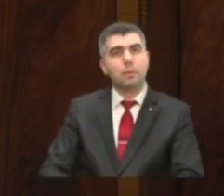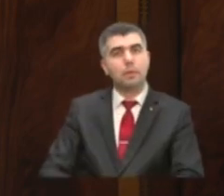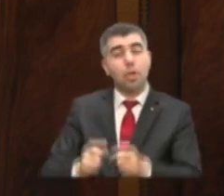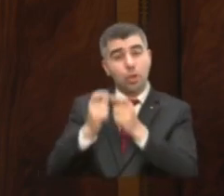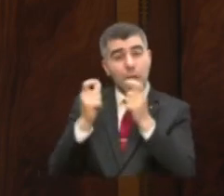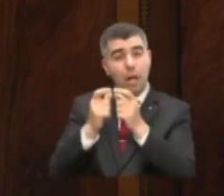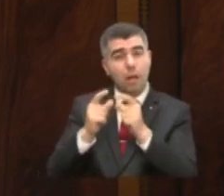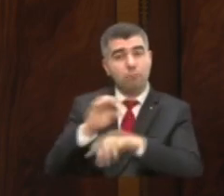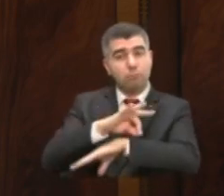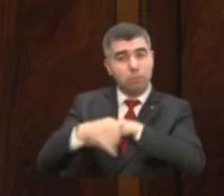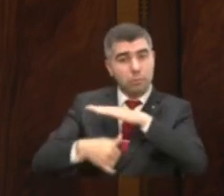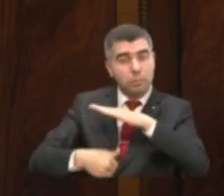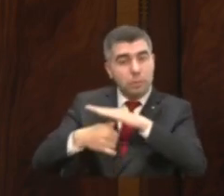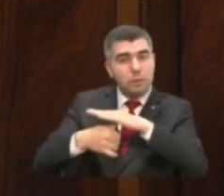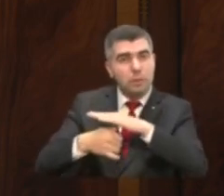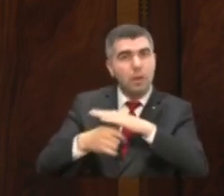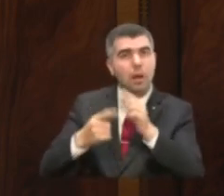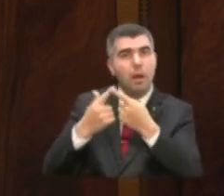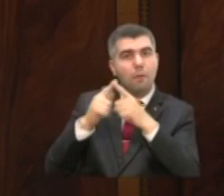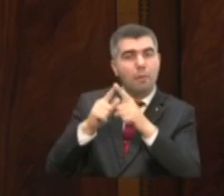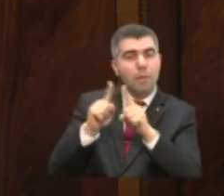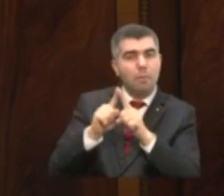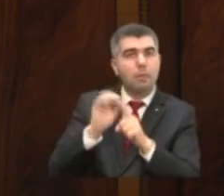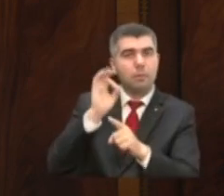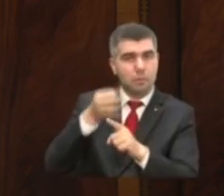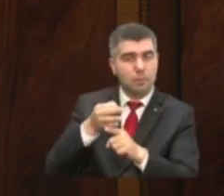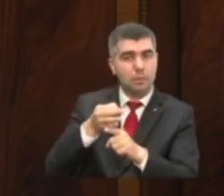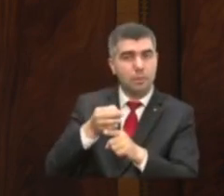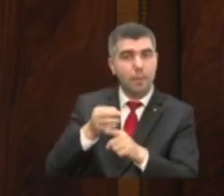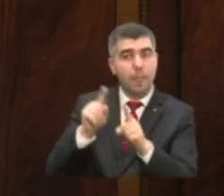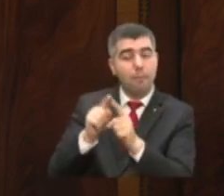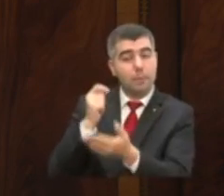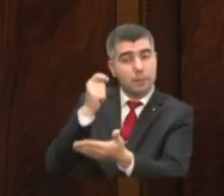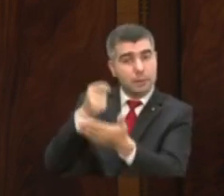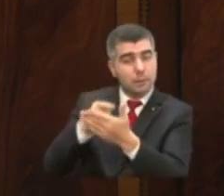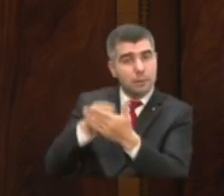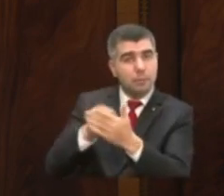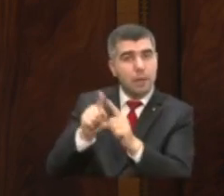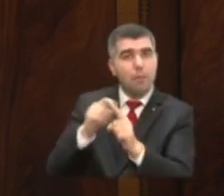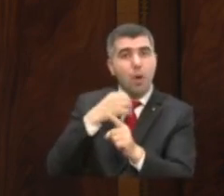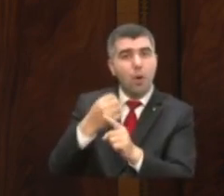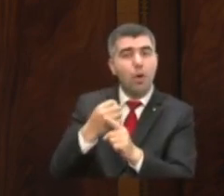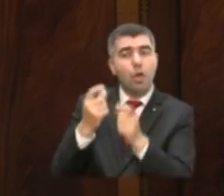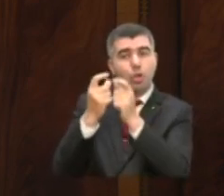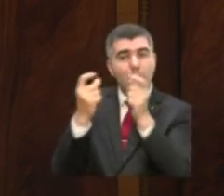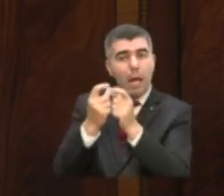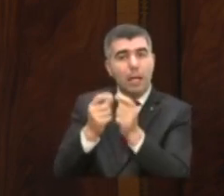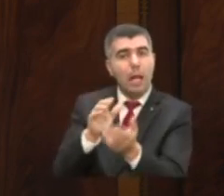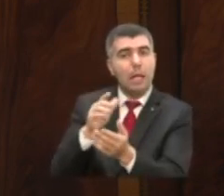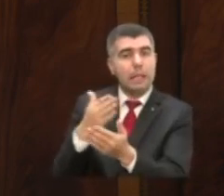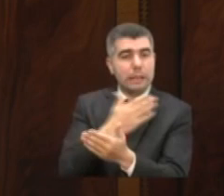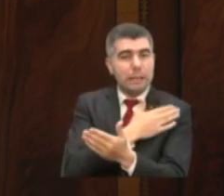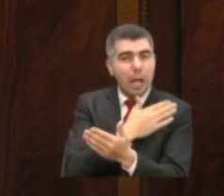المؤسسات العمومية وللشركات العمومية اللي هي غادي نشرطوا عليها باش هي تعدل الديون ديال المقاولات سواء كانت صغرى أو متوسطة أو